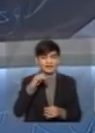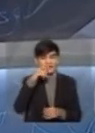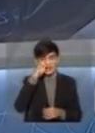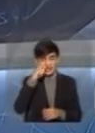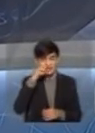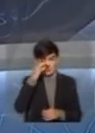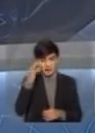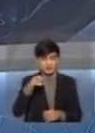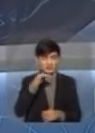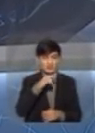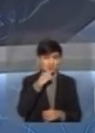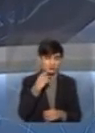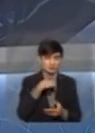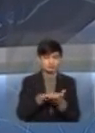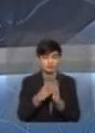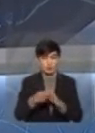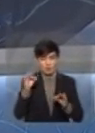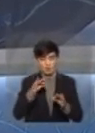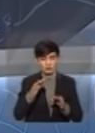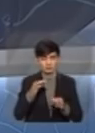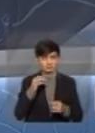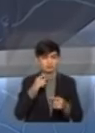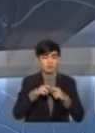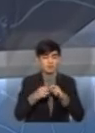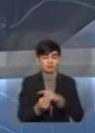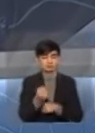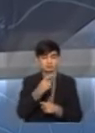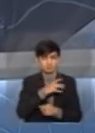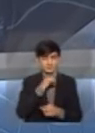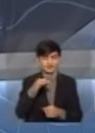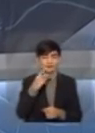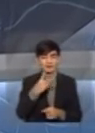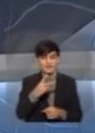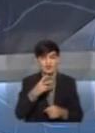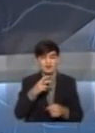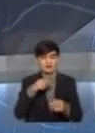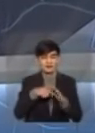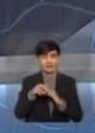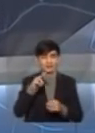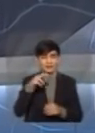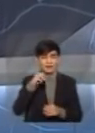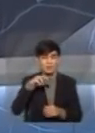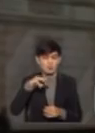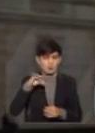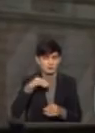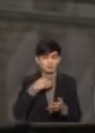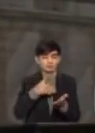Германия Шешенстанның әскери командирінің өлімінен кейін Ресейдің екі дипломатын кері қайтарып жіберді.